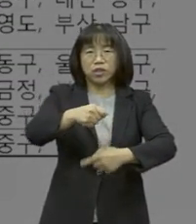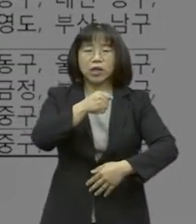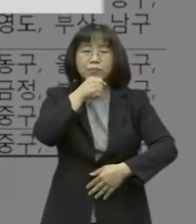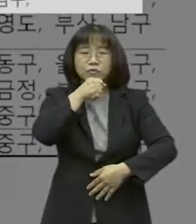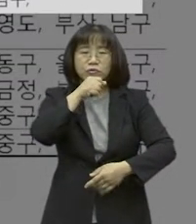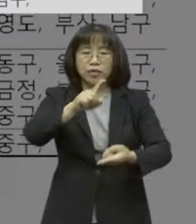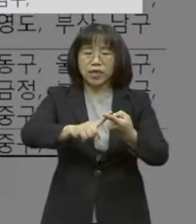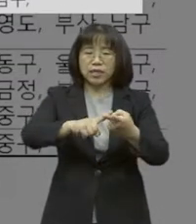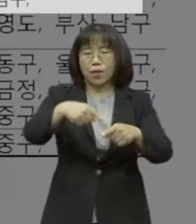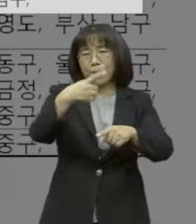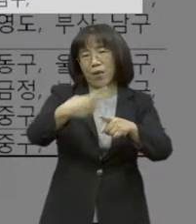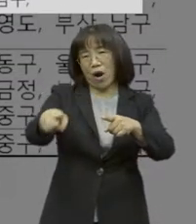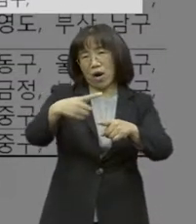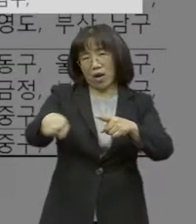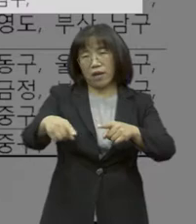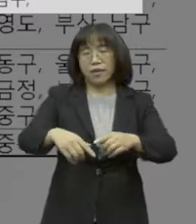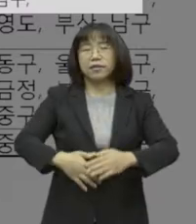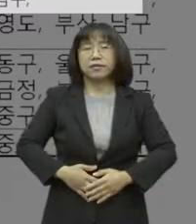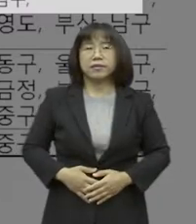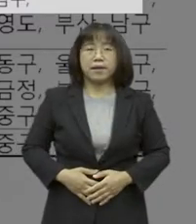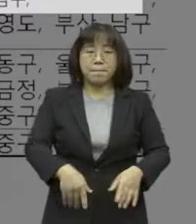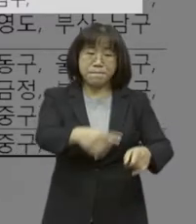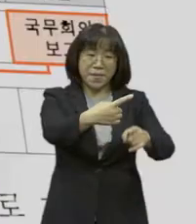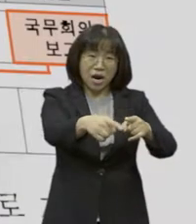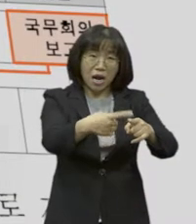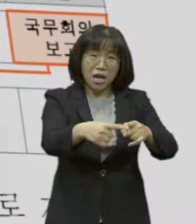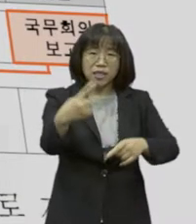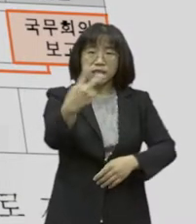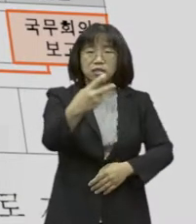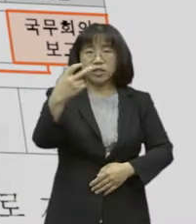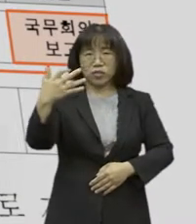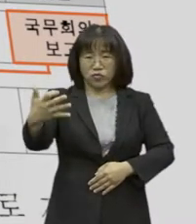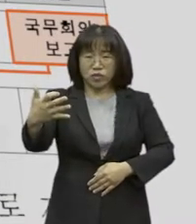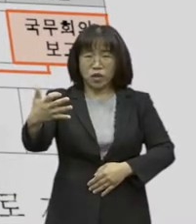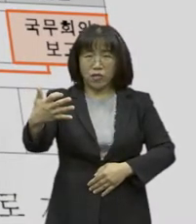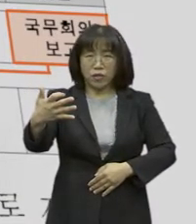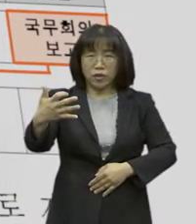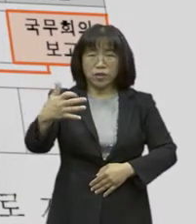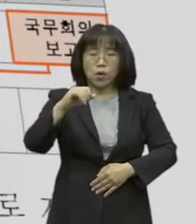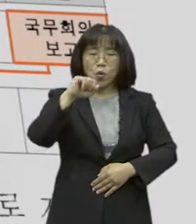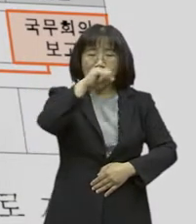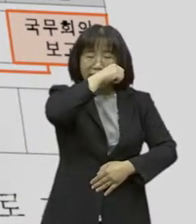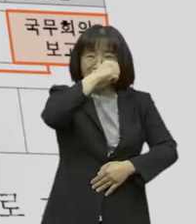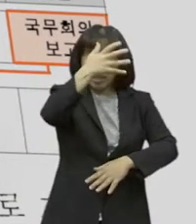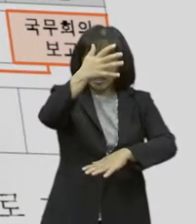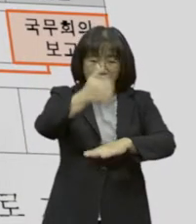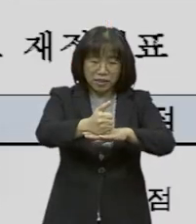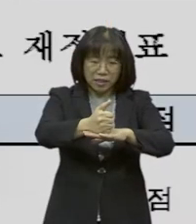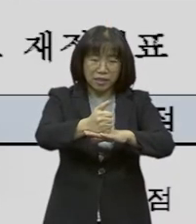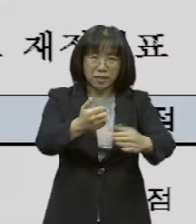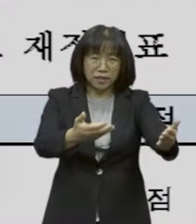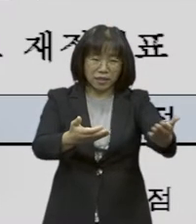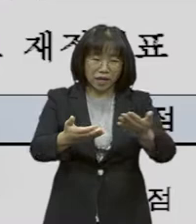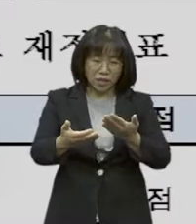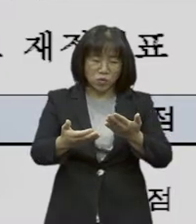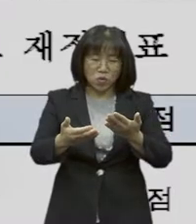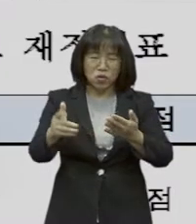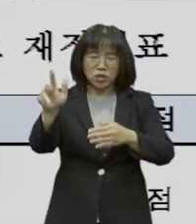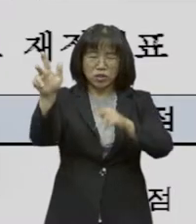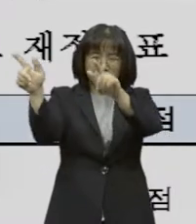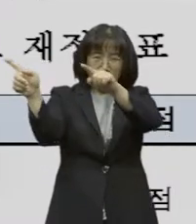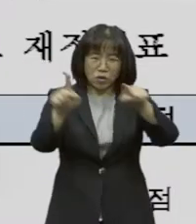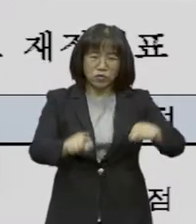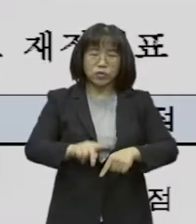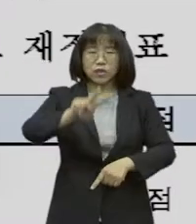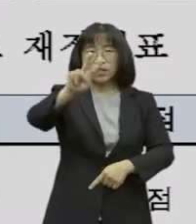분석 평가하는 제도 입니다 평가는 2019년 회계연도 결산 자료를 토대로 전국 200만